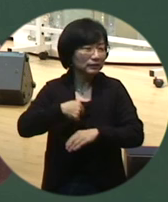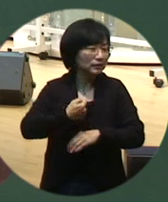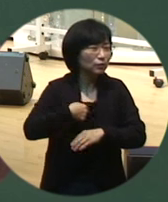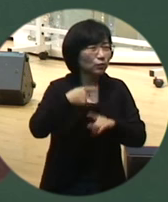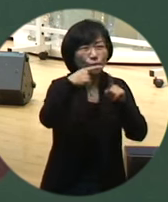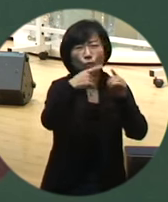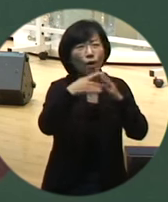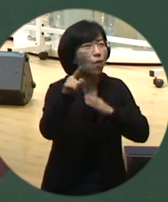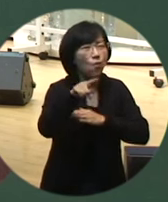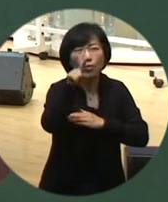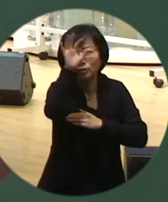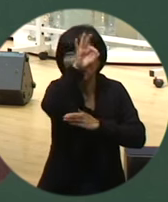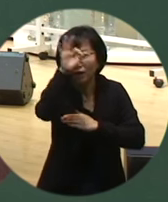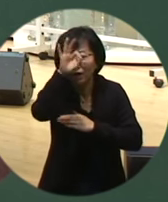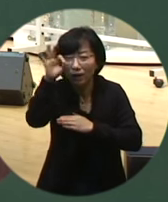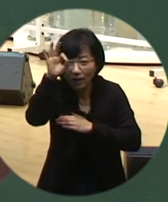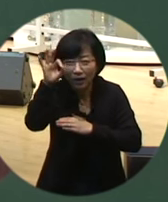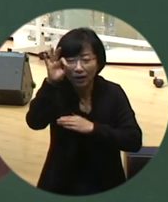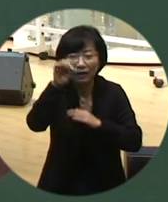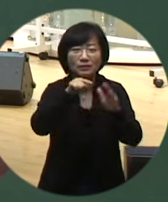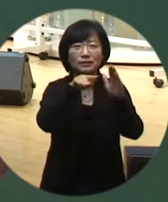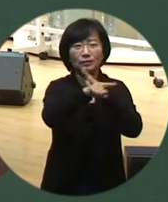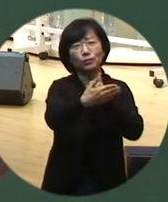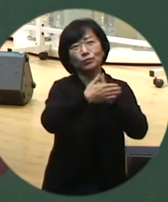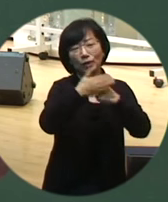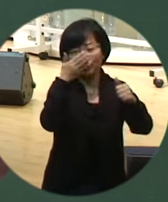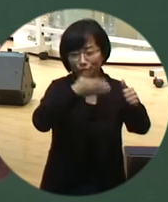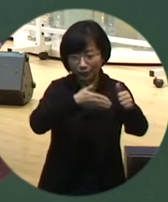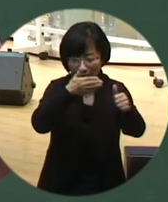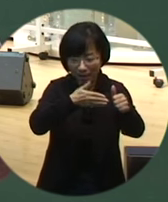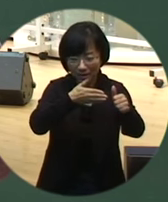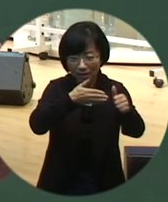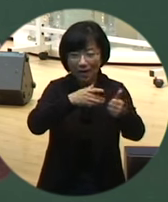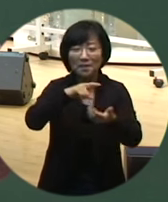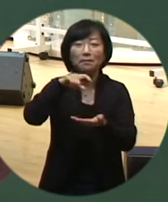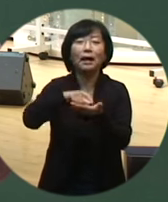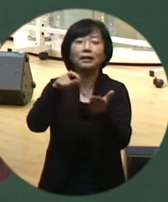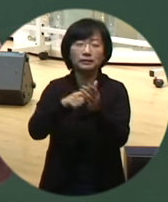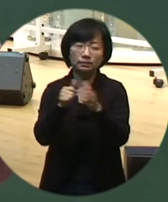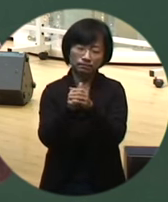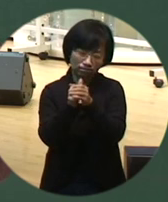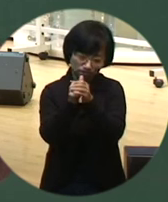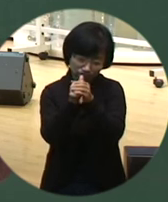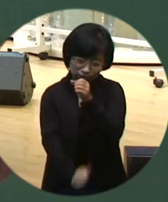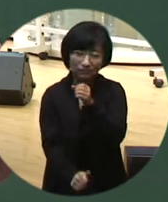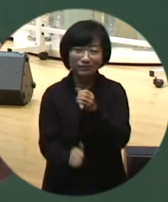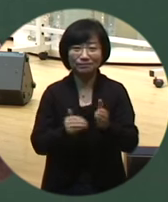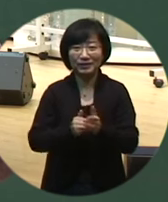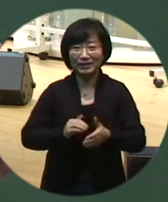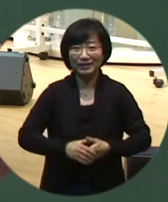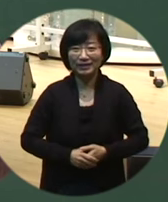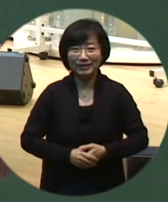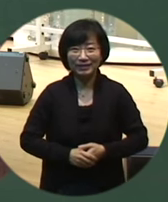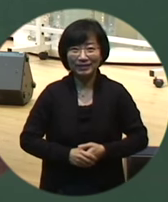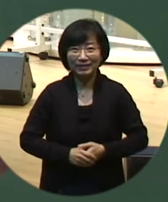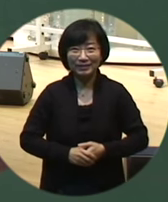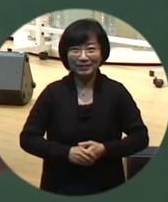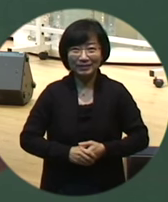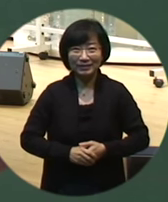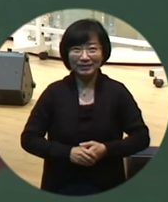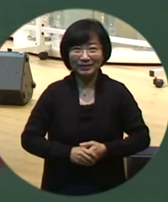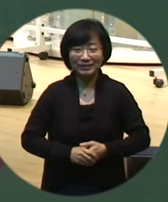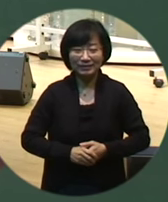20s. 그만큼 실패했어요. To that extent, I encountered so much failure. 어떻게 실패했는가 그거는 여기서 말 안